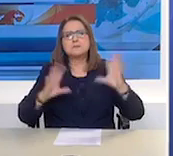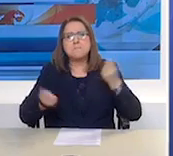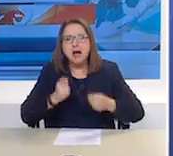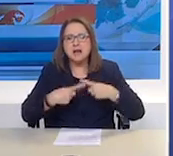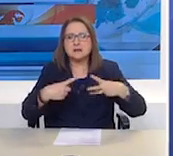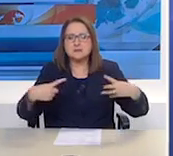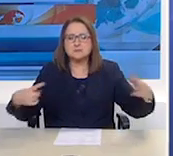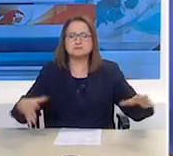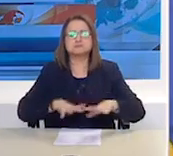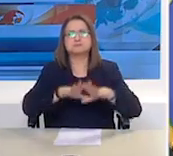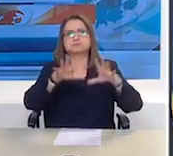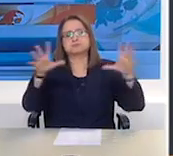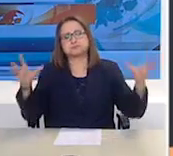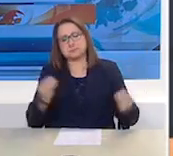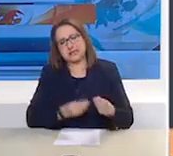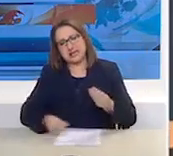επικράτεια.